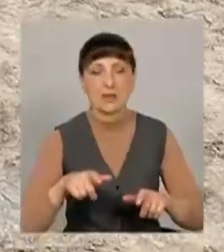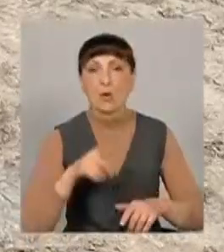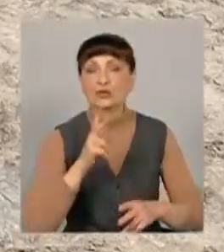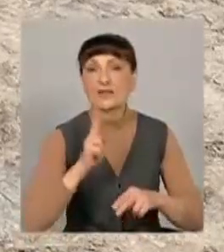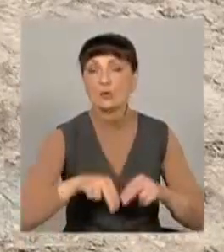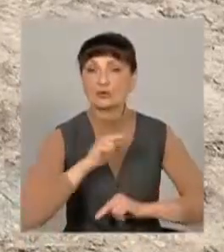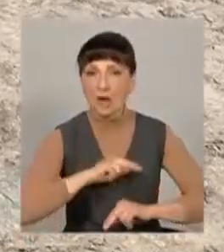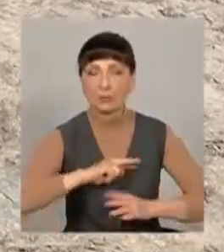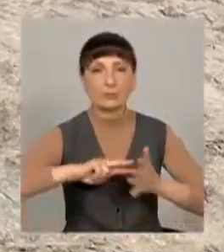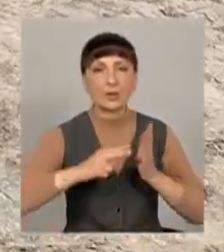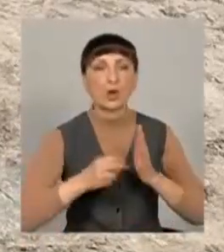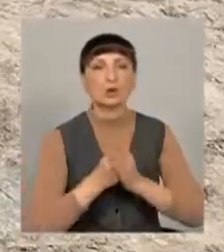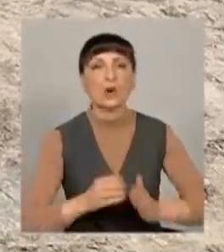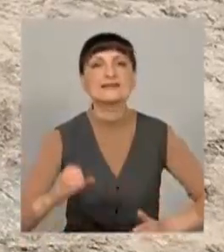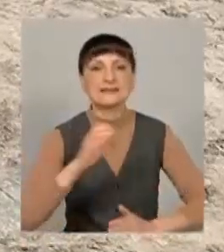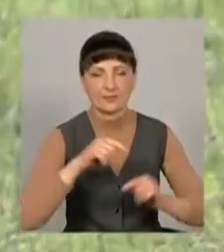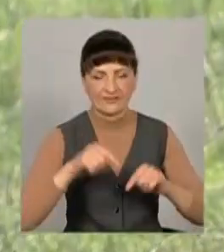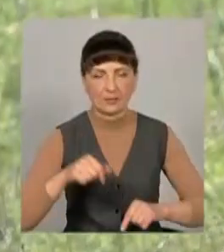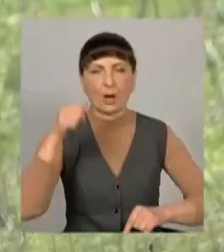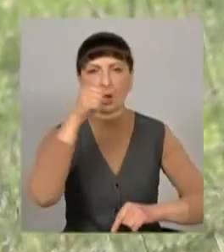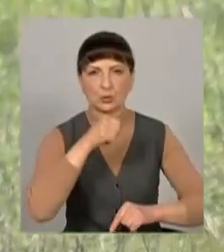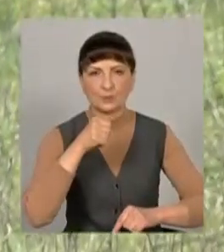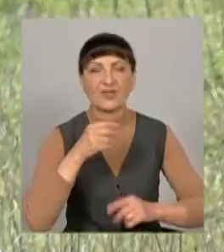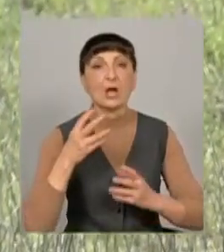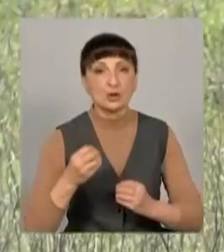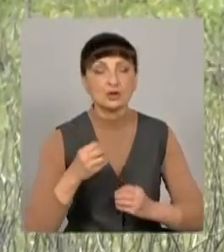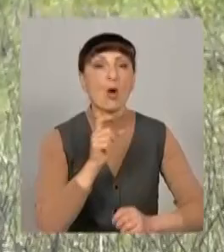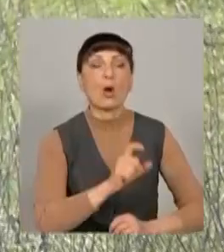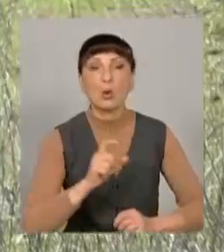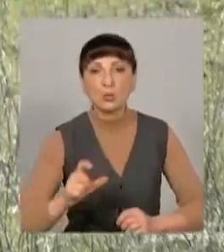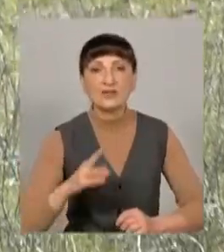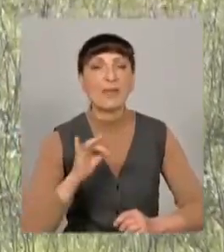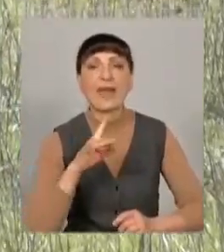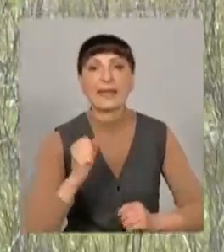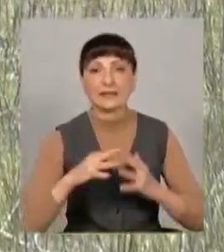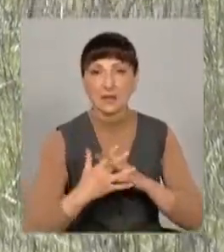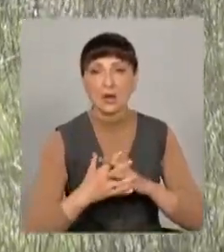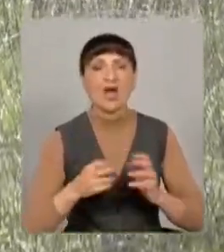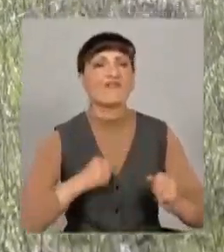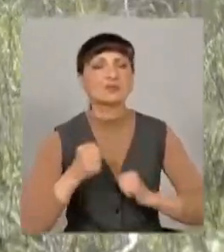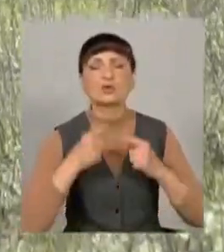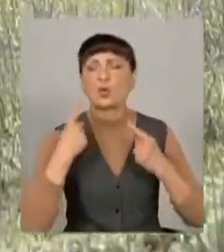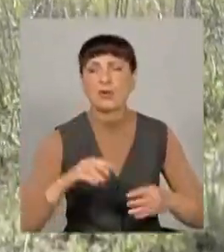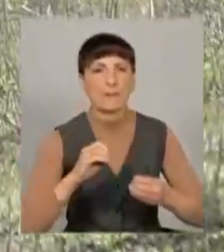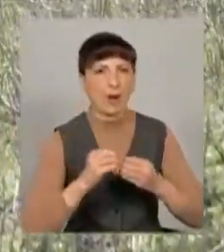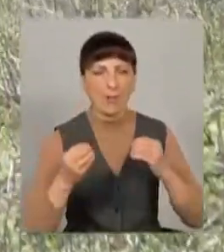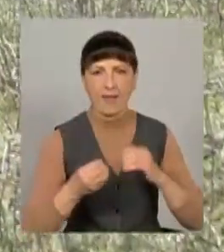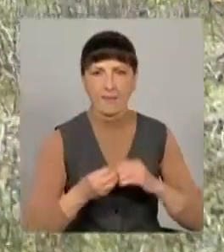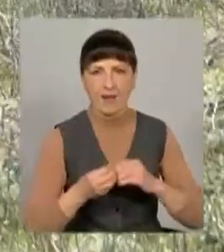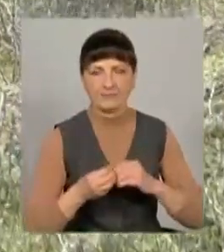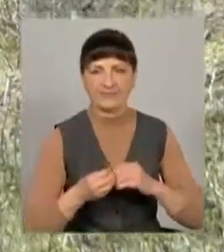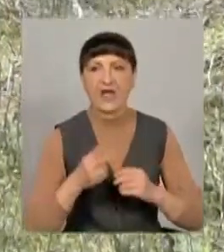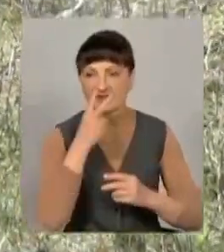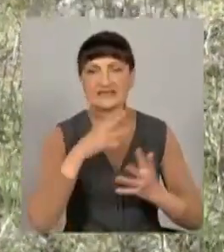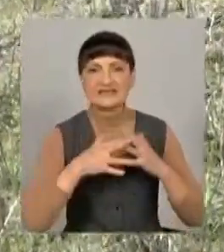работы планируется до сентября текущего года. Помимо прочего, жители села Береке возмущены и другими коммунальными проблемами. Как видите,